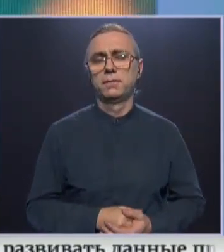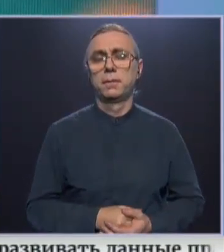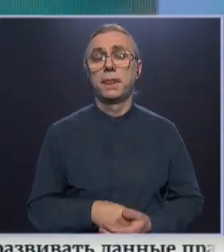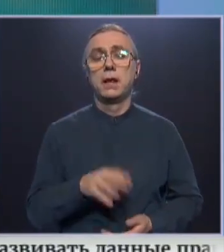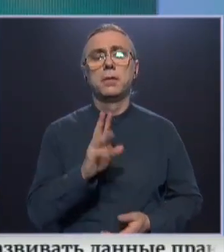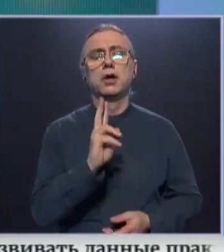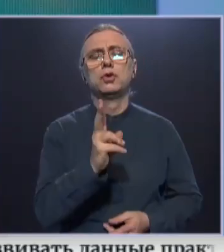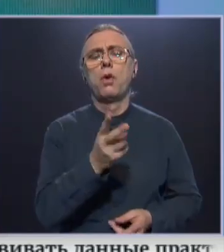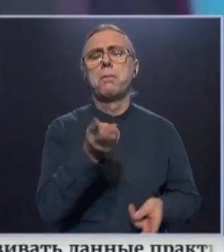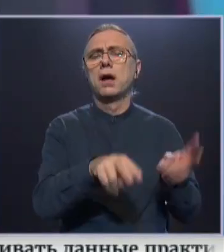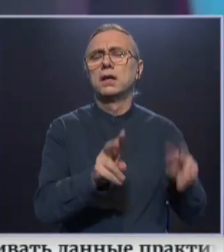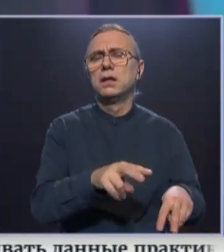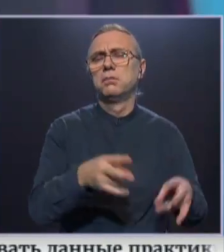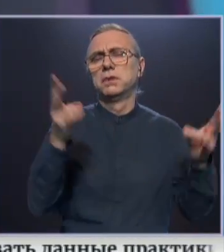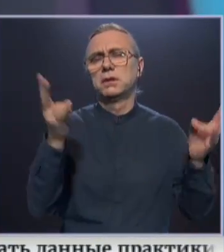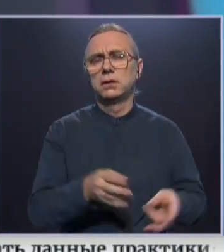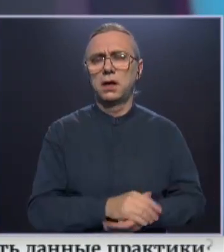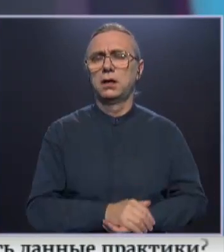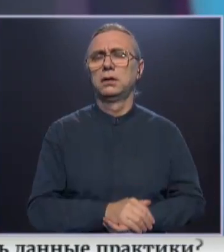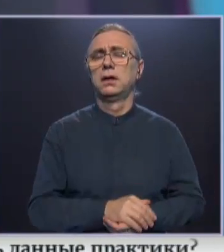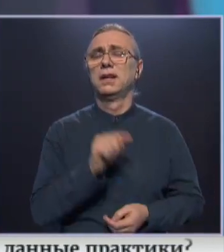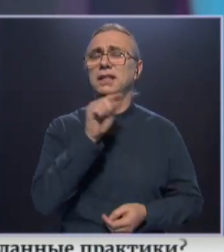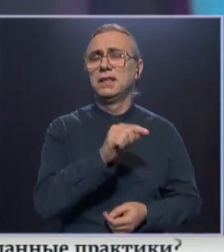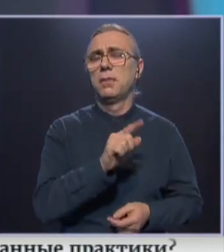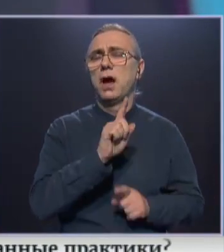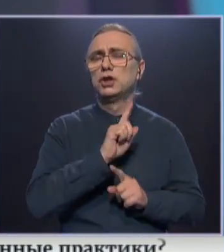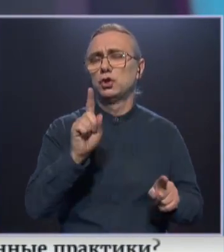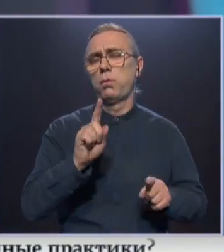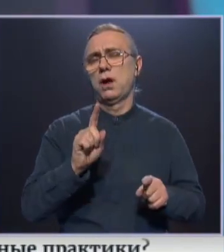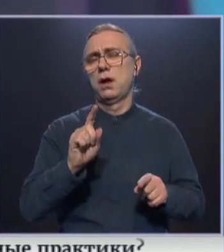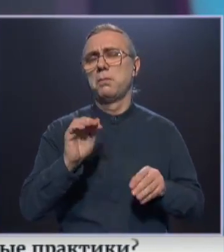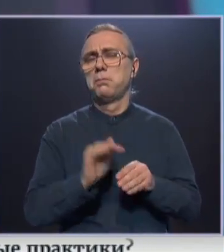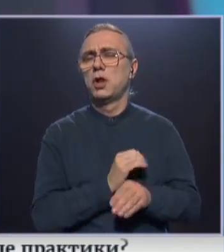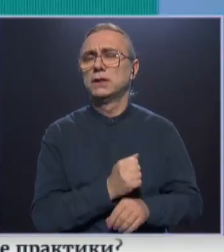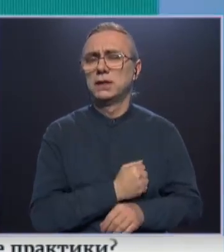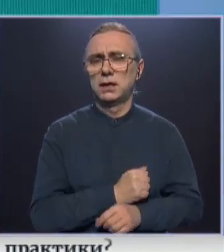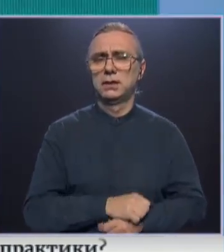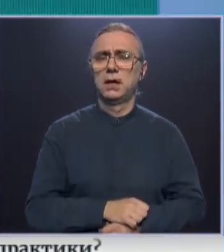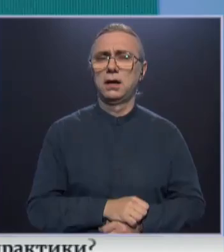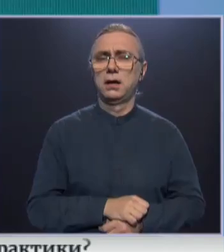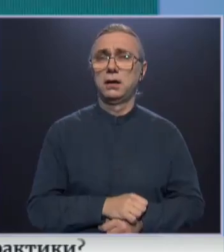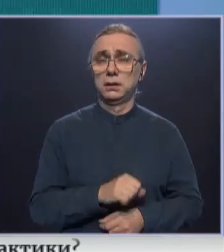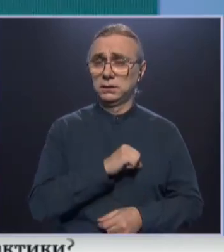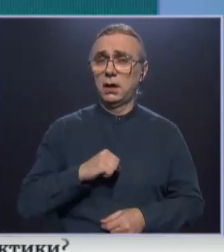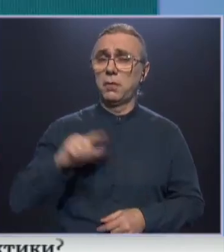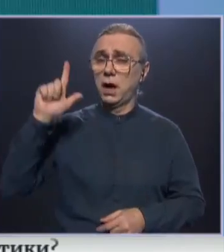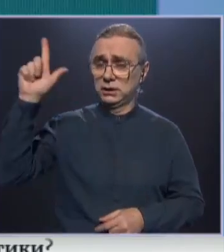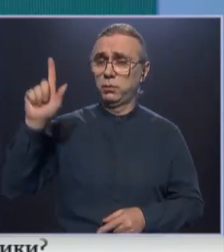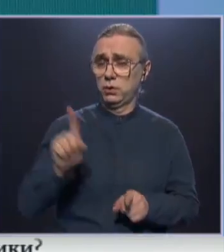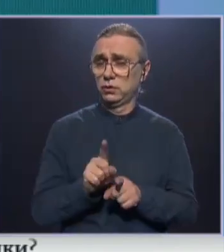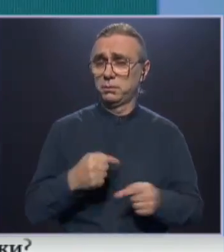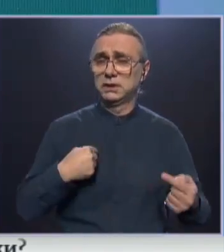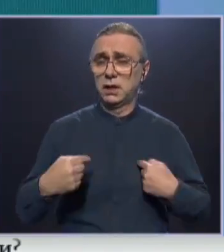Божие к ним, потому что и сам Господь пострадал. В такой ситуации человек,